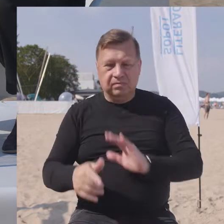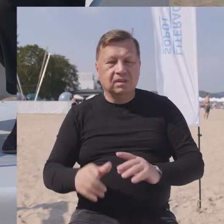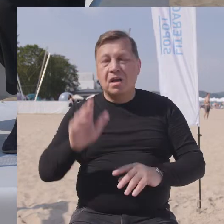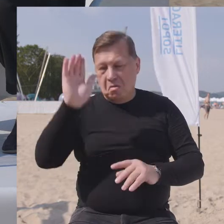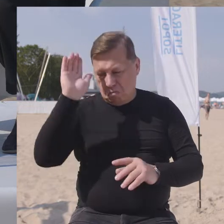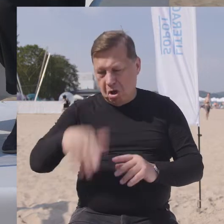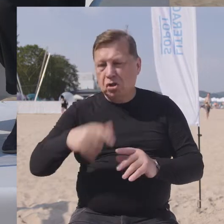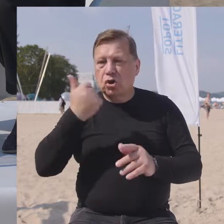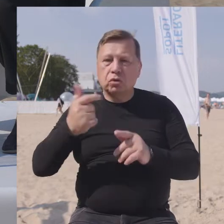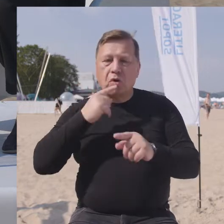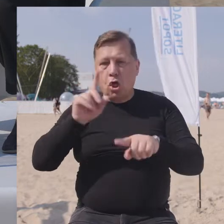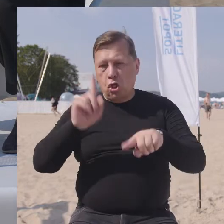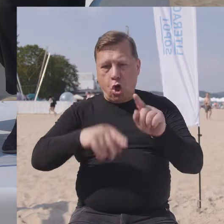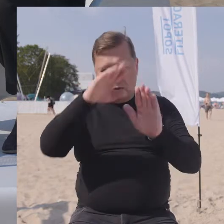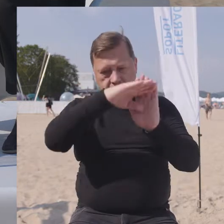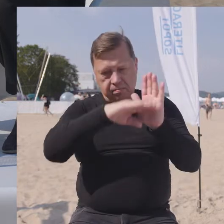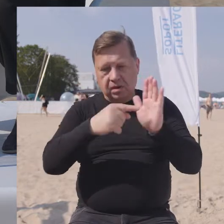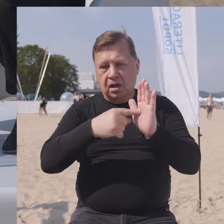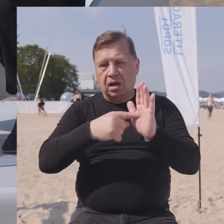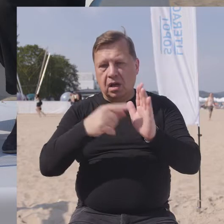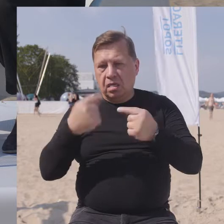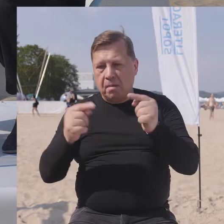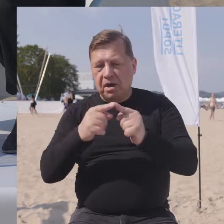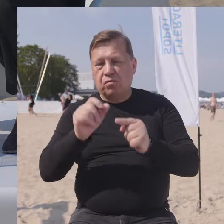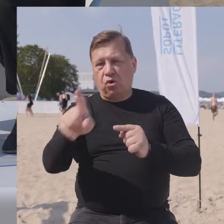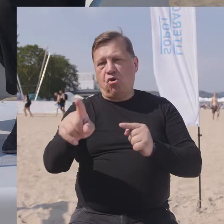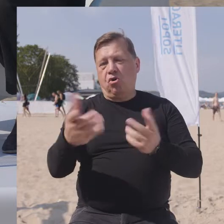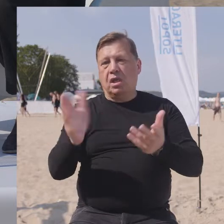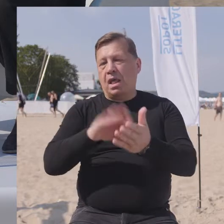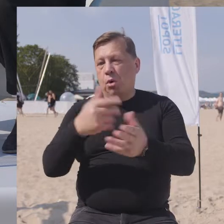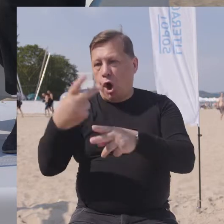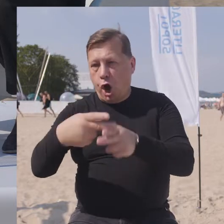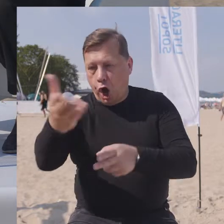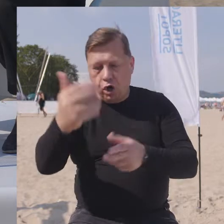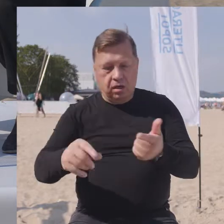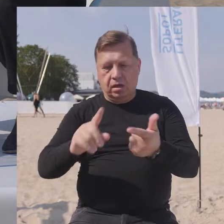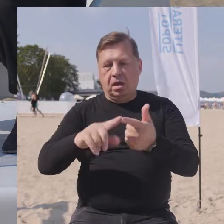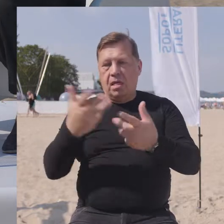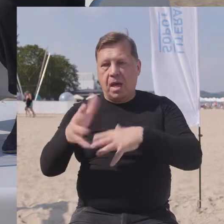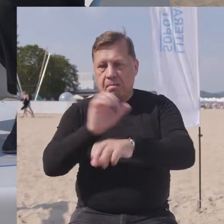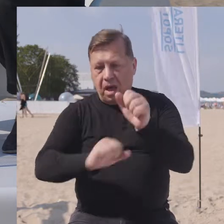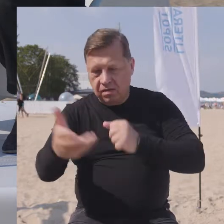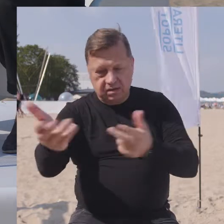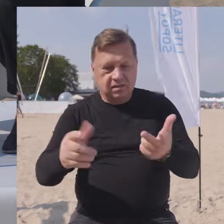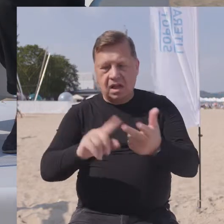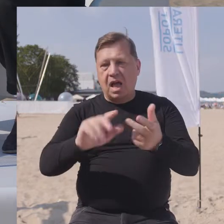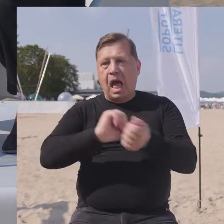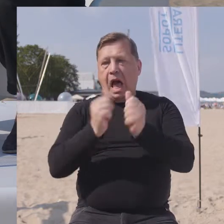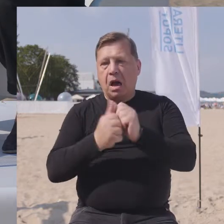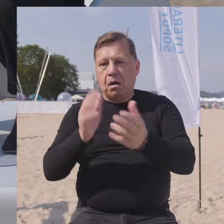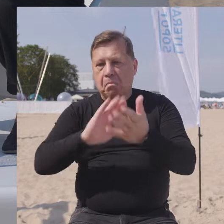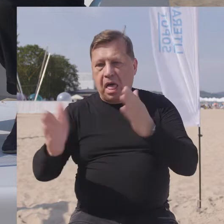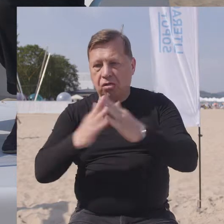na przykład być chorymi, albo z niepełnosprawnością. Albo z bezdomnością. Albo w kryzysie